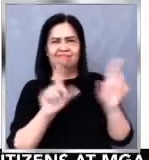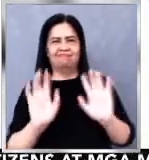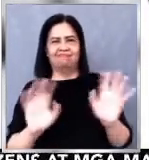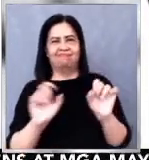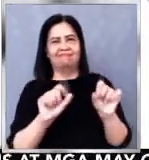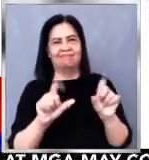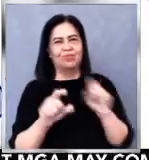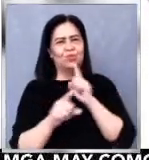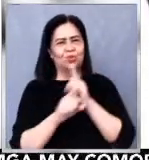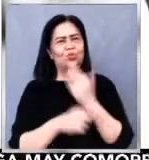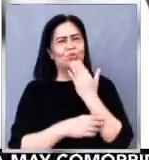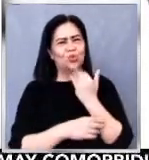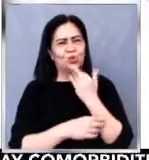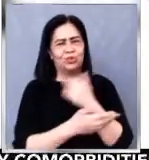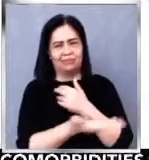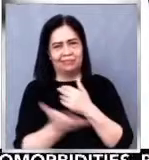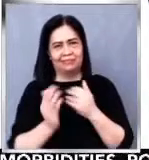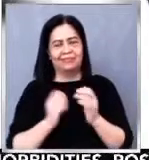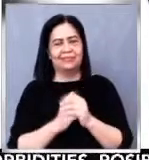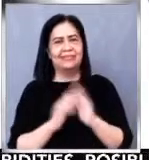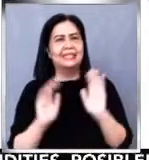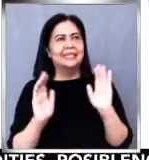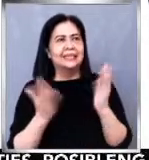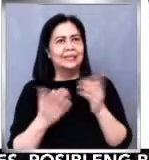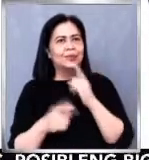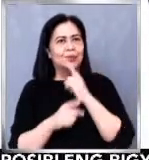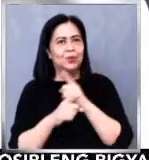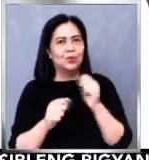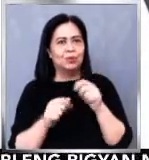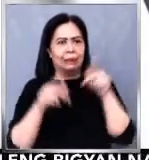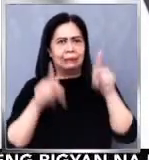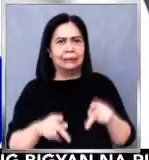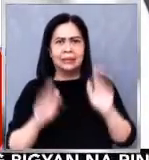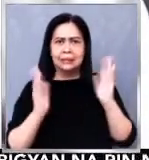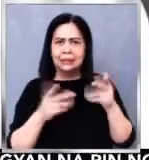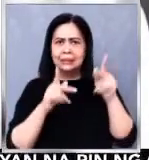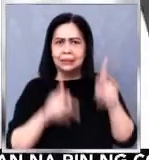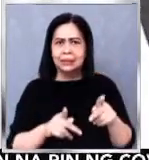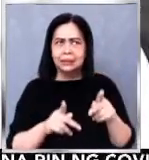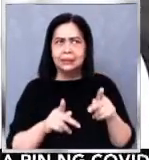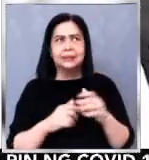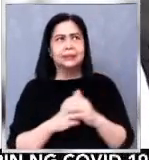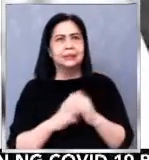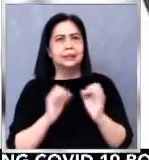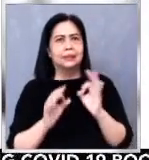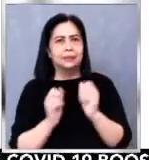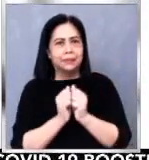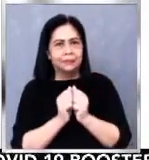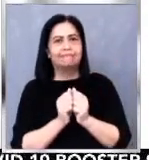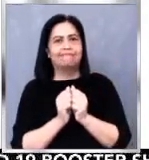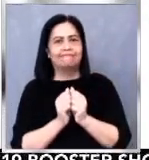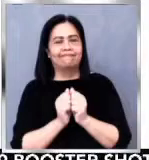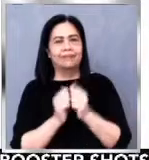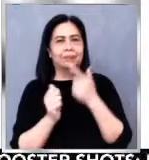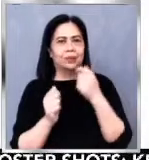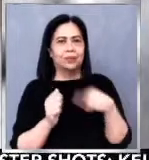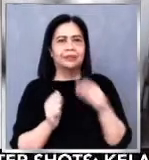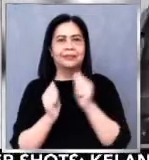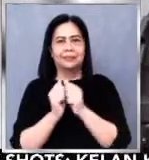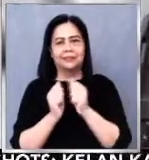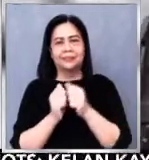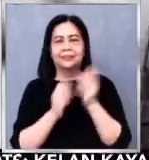po nila. Para po talaga silang taong pag kasama mo po sila. Kasi po kasama ko po sila